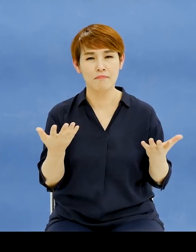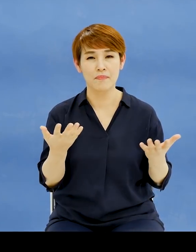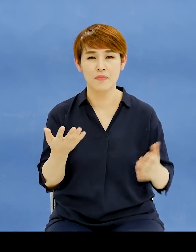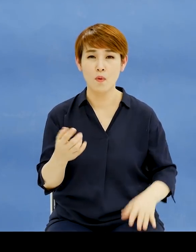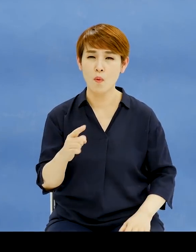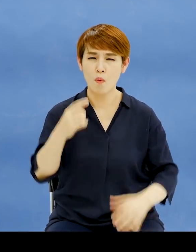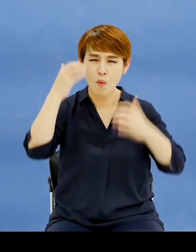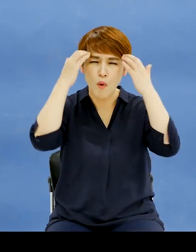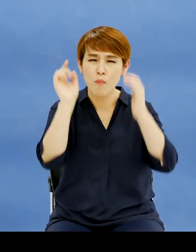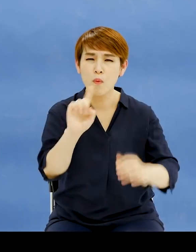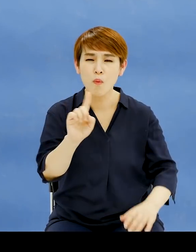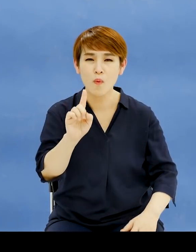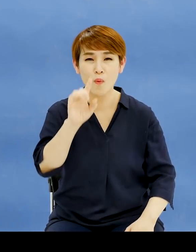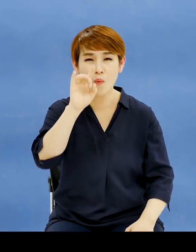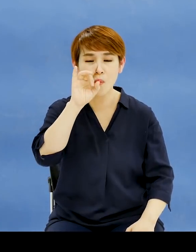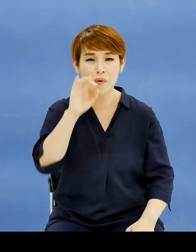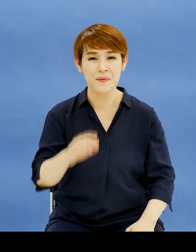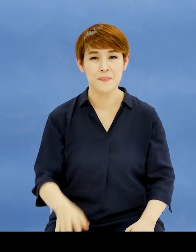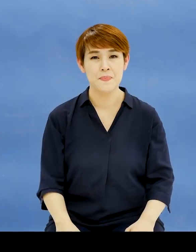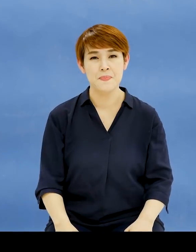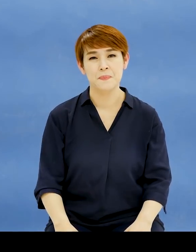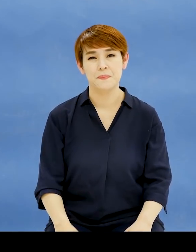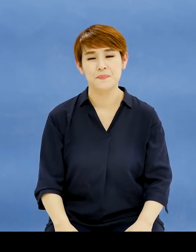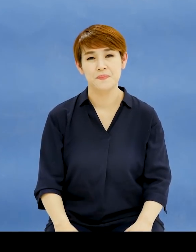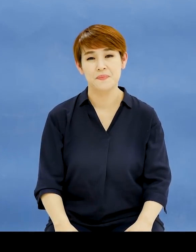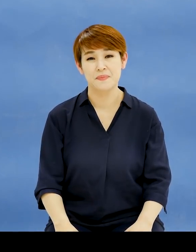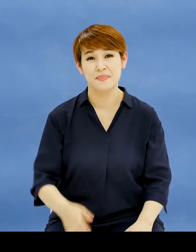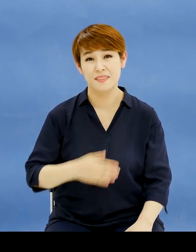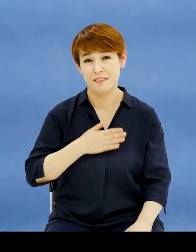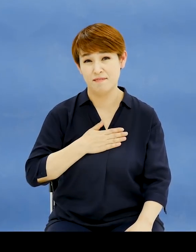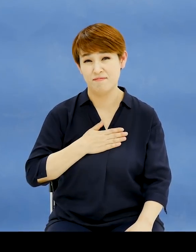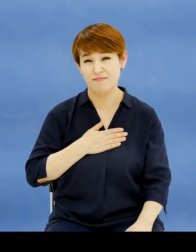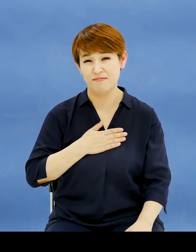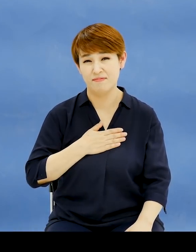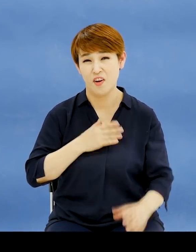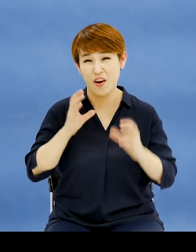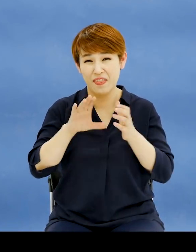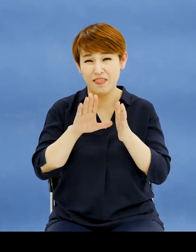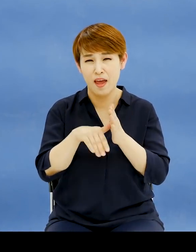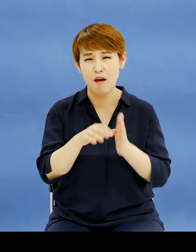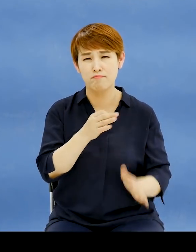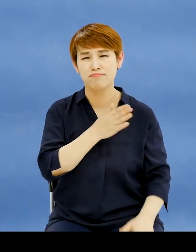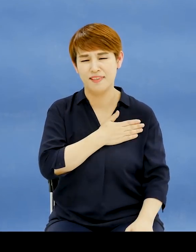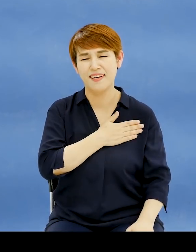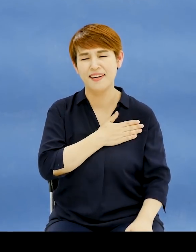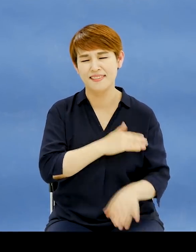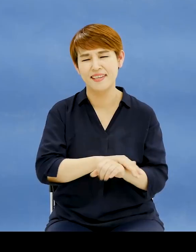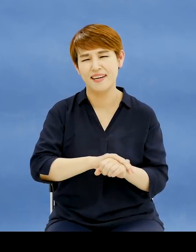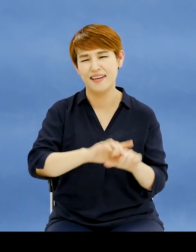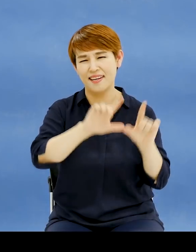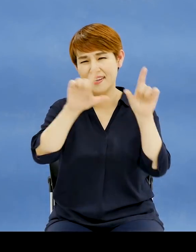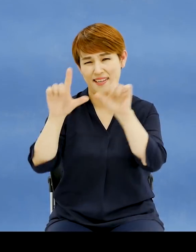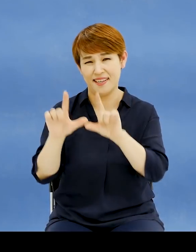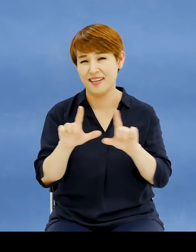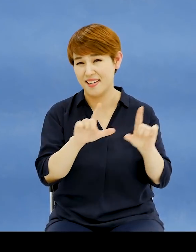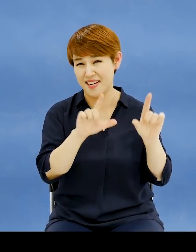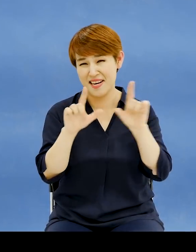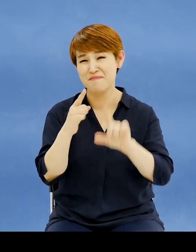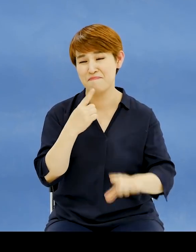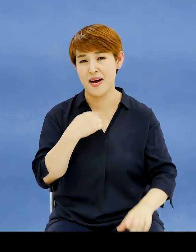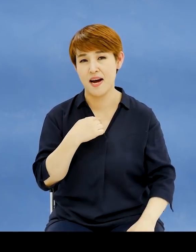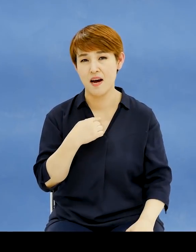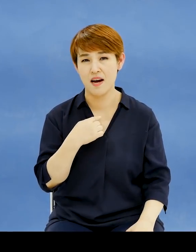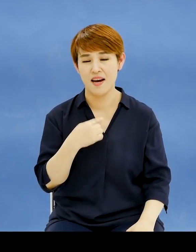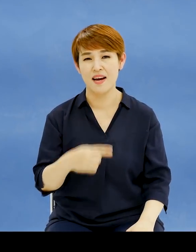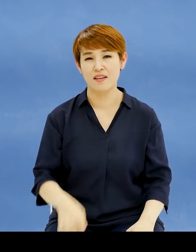고난에서 겪으면서 그런 생각을 하셨을까요? 저희가 굉장히 유복하게 자랐어요. 네. 저는 그 저희